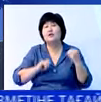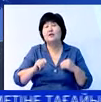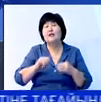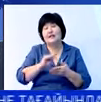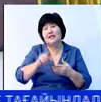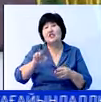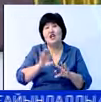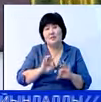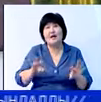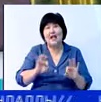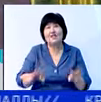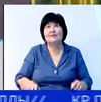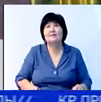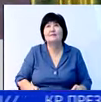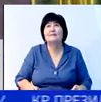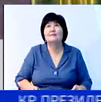репортажы.